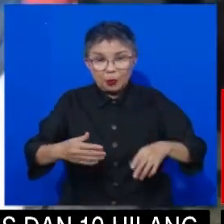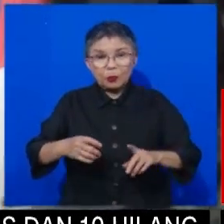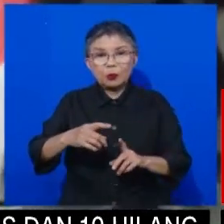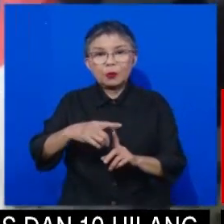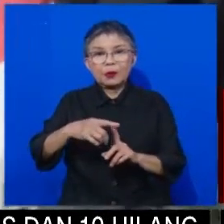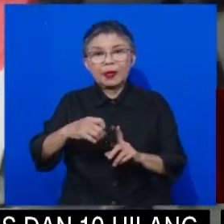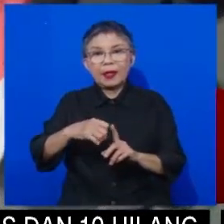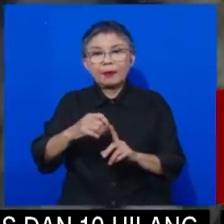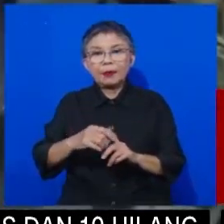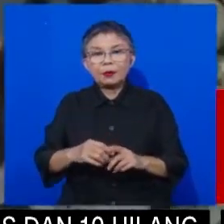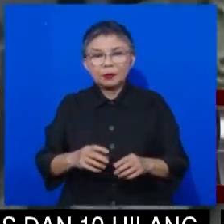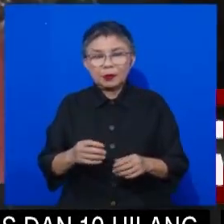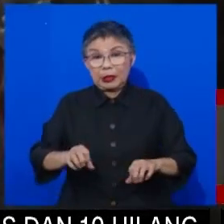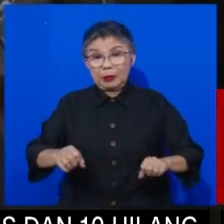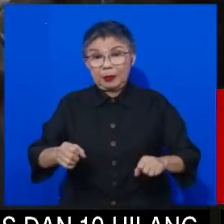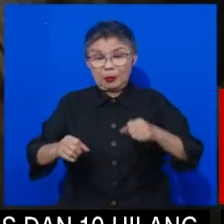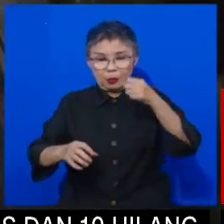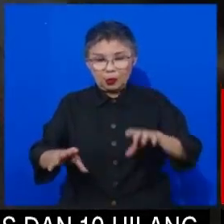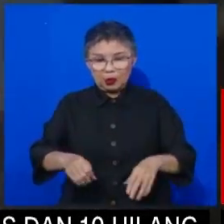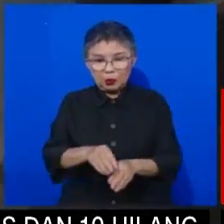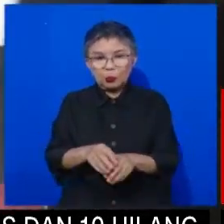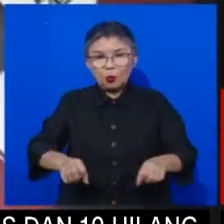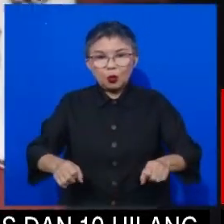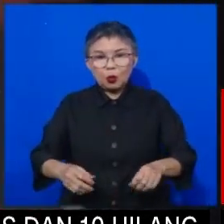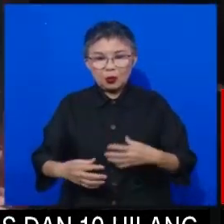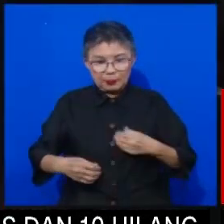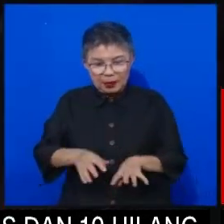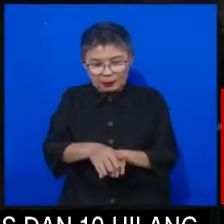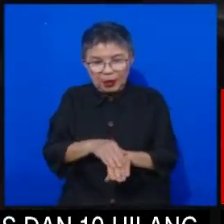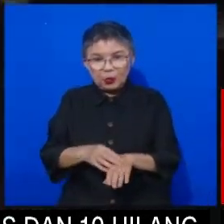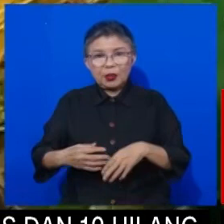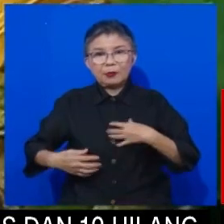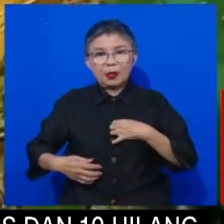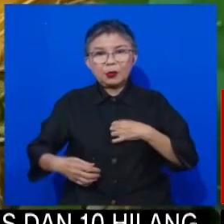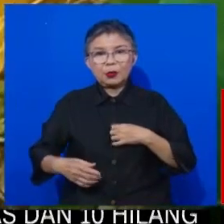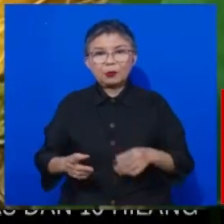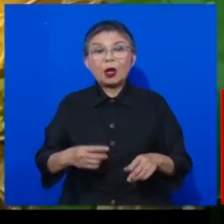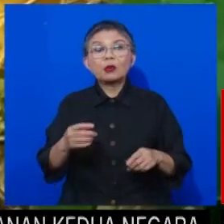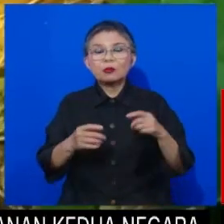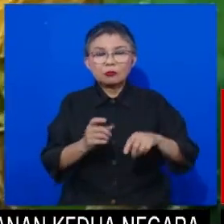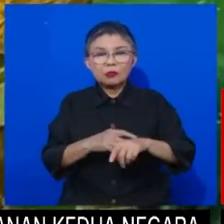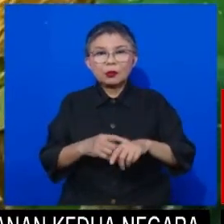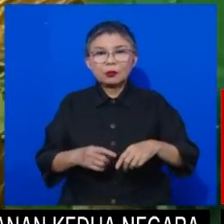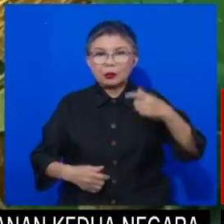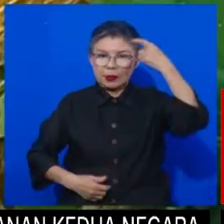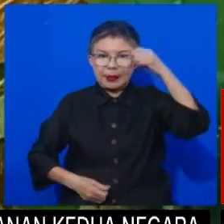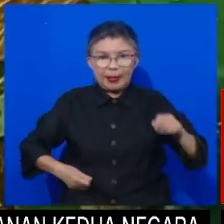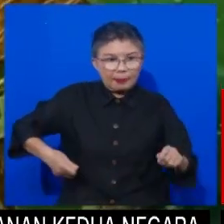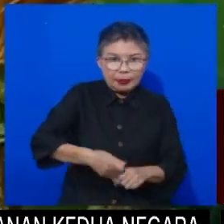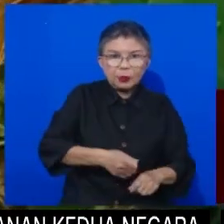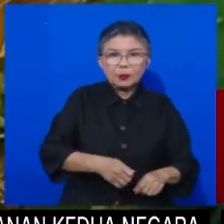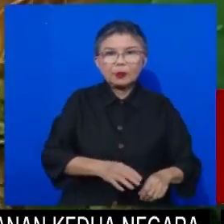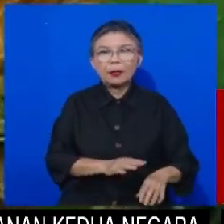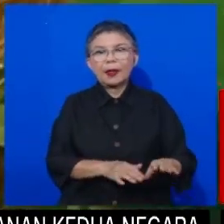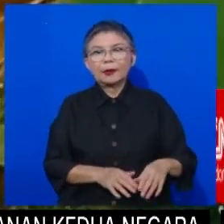tersangka, polisi menemukan sepeda motor, sepatu, baju, dan sandal yang digunakan ketika beraksi. Setelah melakukan